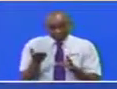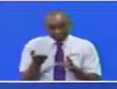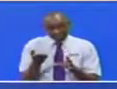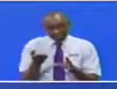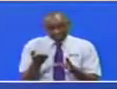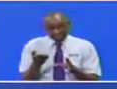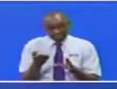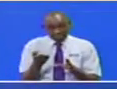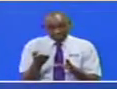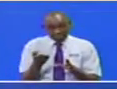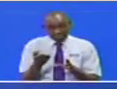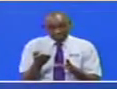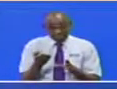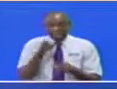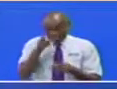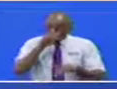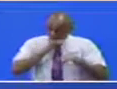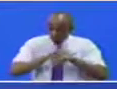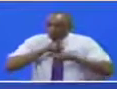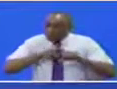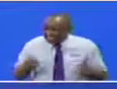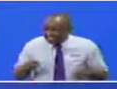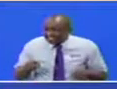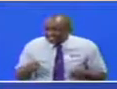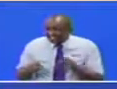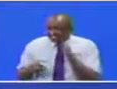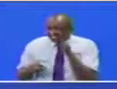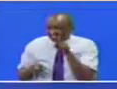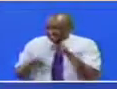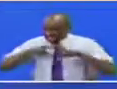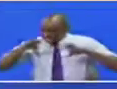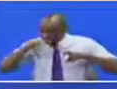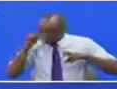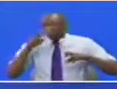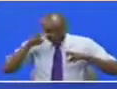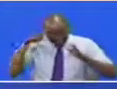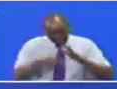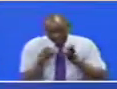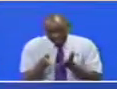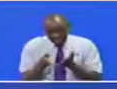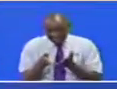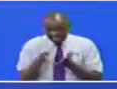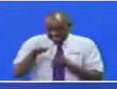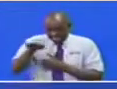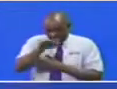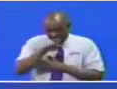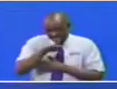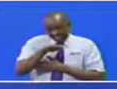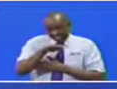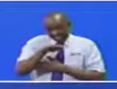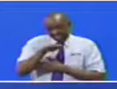wanakubali wanawake waingie kwa siasa, na hiyo ni mzuri. Lakini hiyo utafiti ukiangalia tena zile vitu